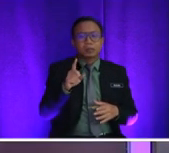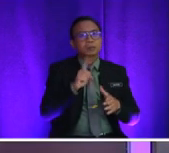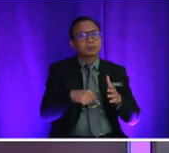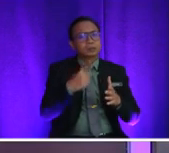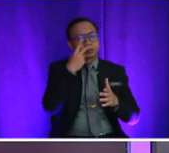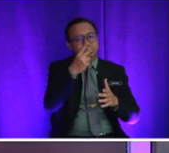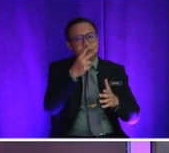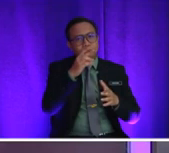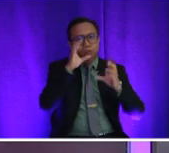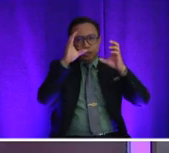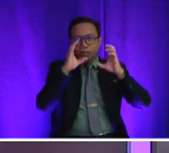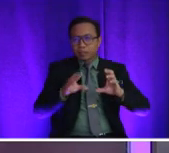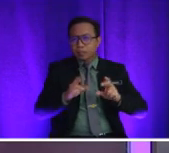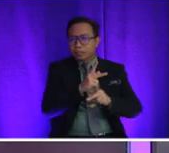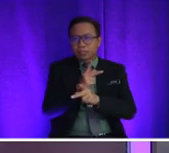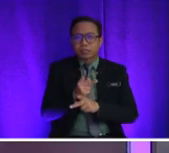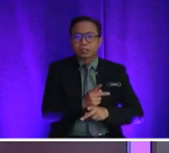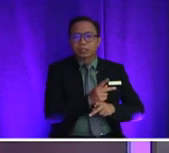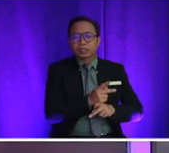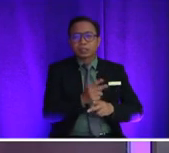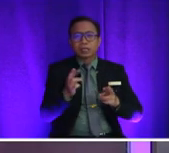mencegah dan juga